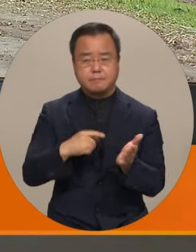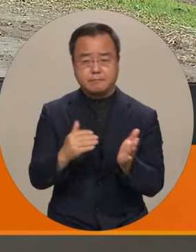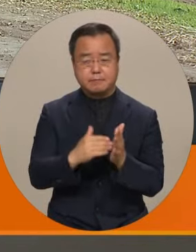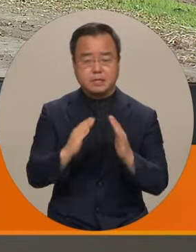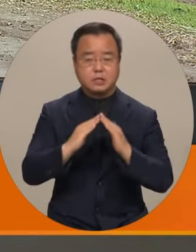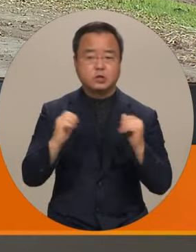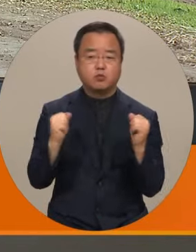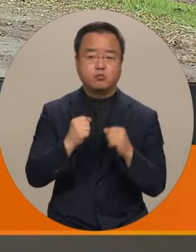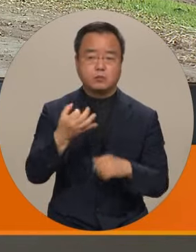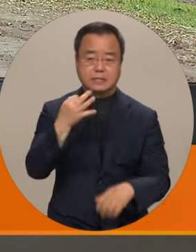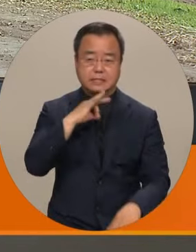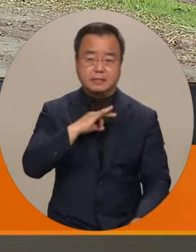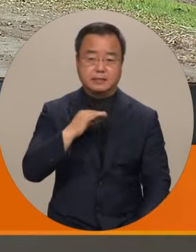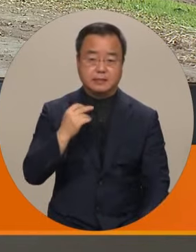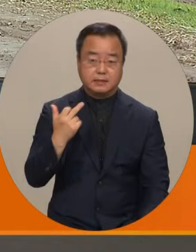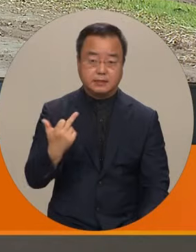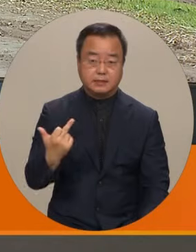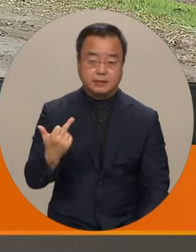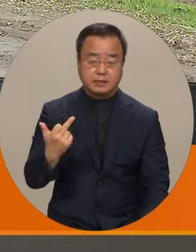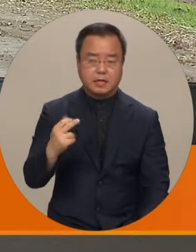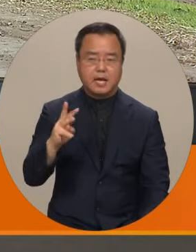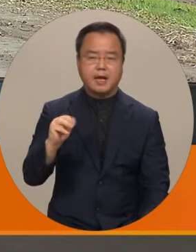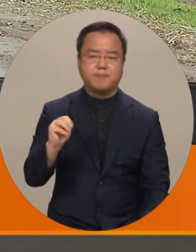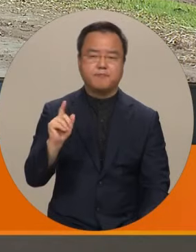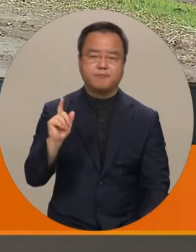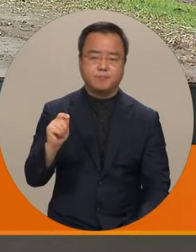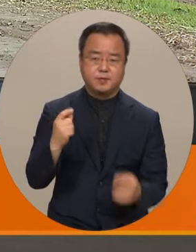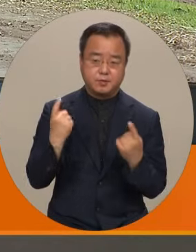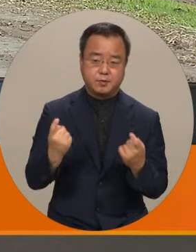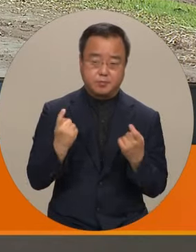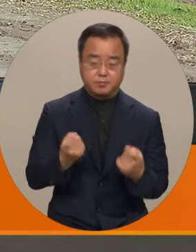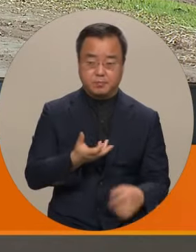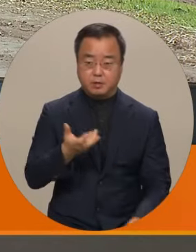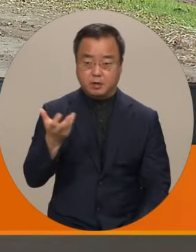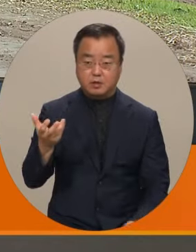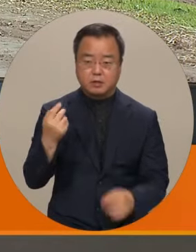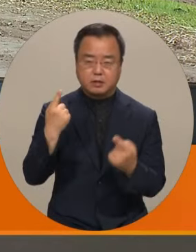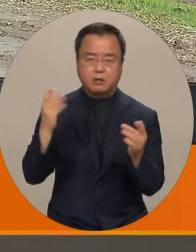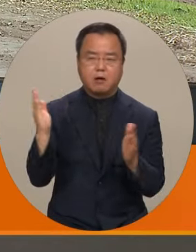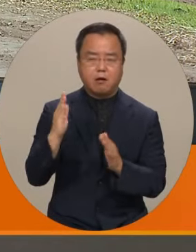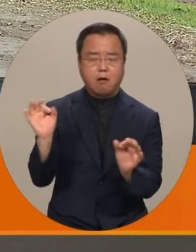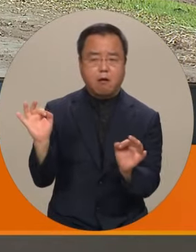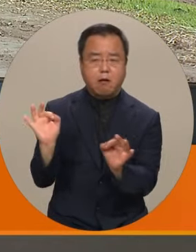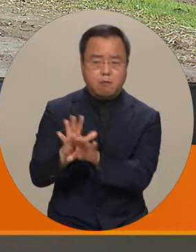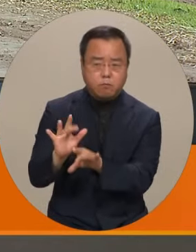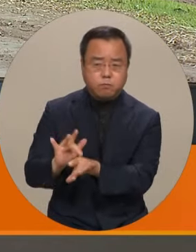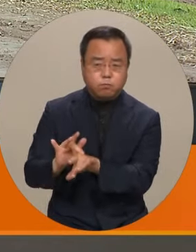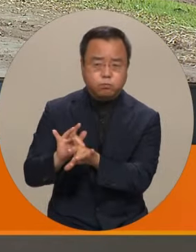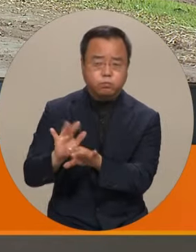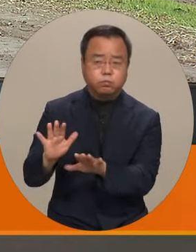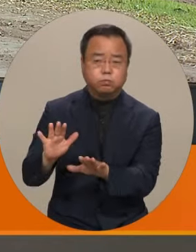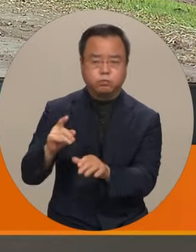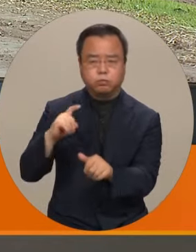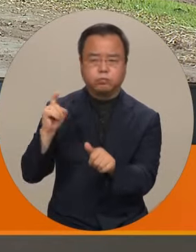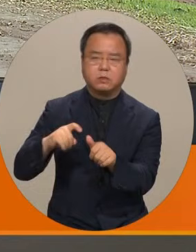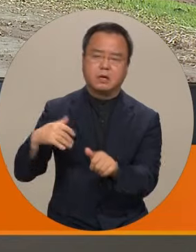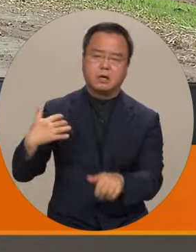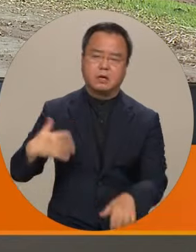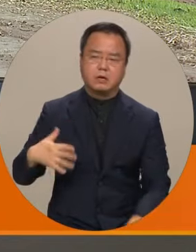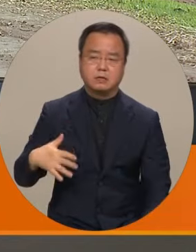티를 갔던 대학생이 실종돼 아직도 돌아오지 않고 있는데요 먼저 지금까지의 피해 상황을 진태의